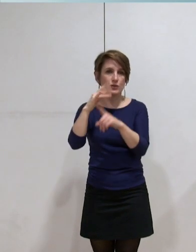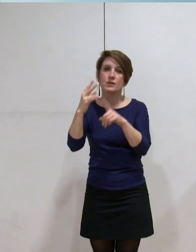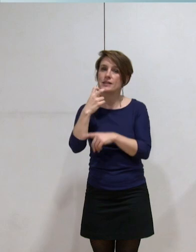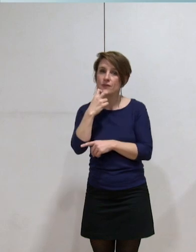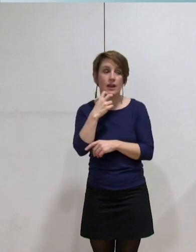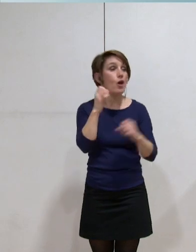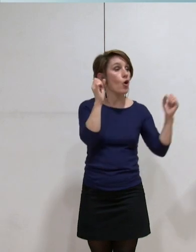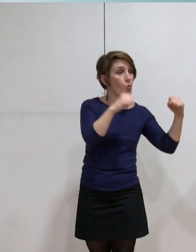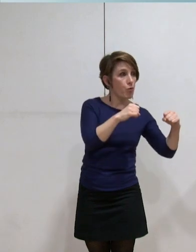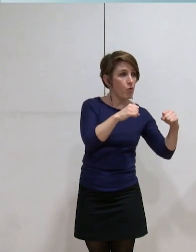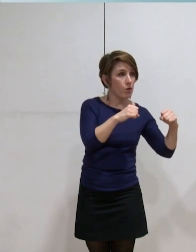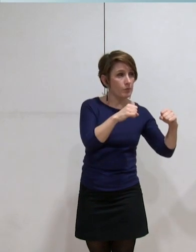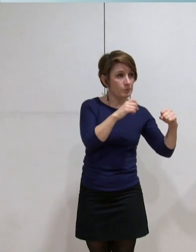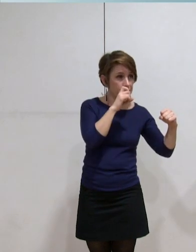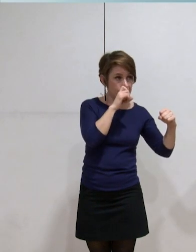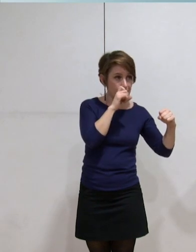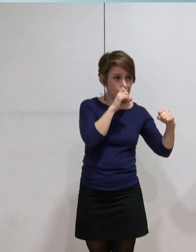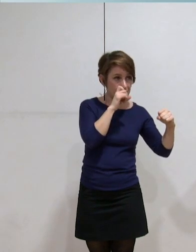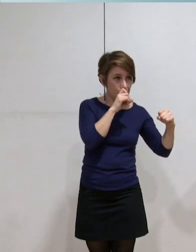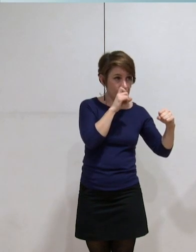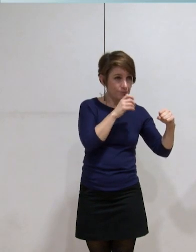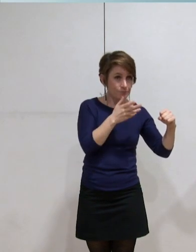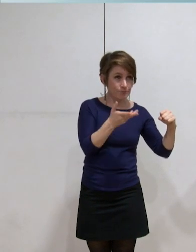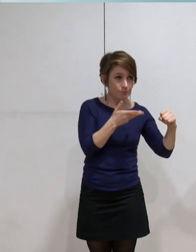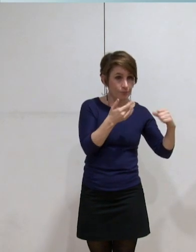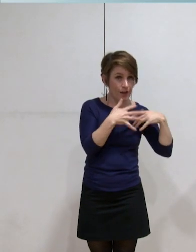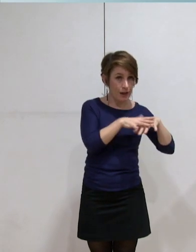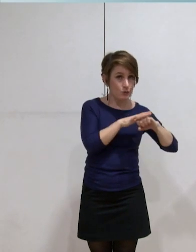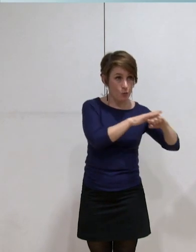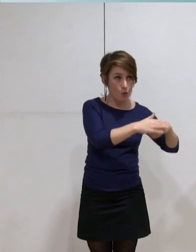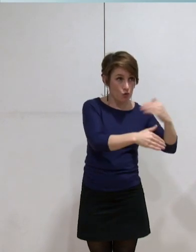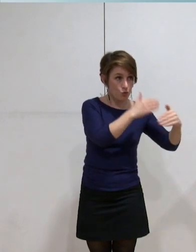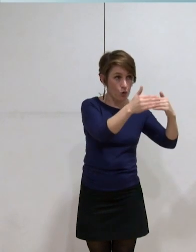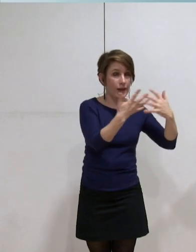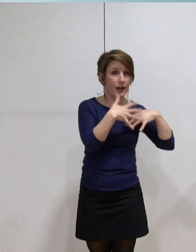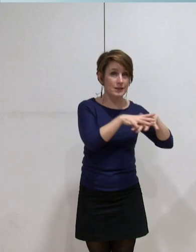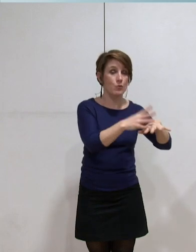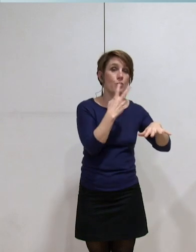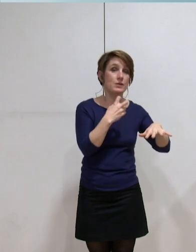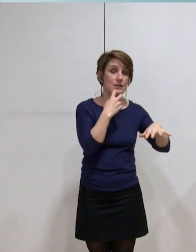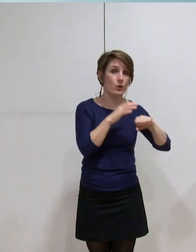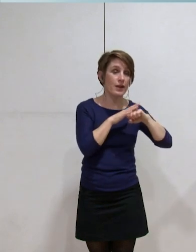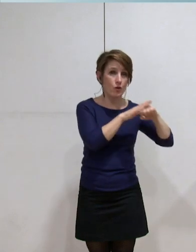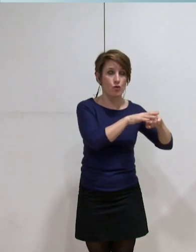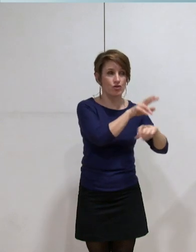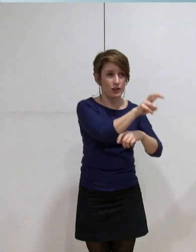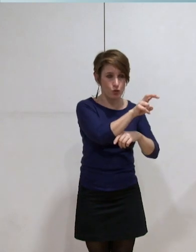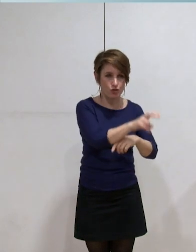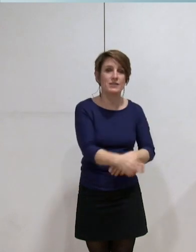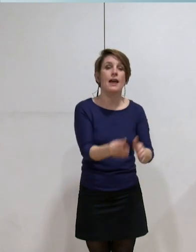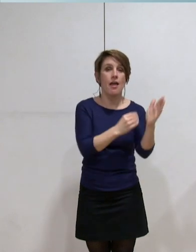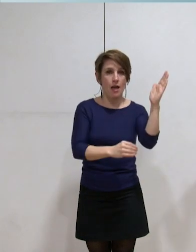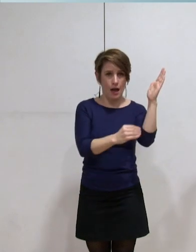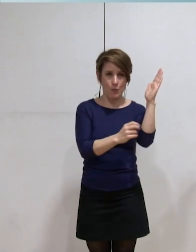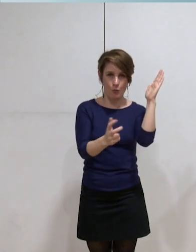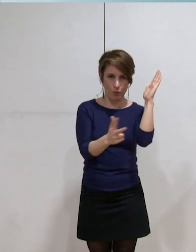vote pour rassemblement de gauche et de progrès rassemblement citoyen de la gauche des écologistes l'amendement est